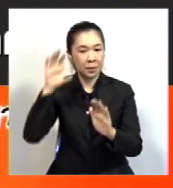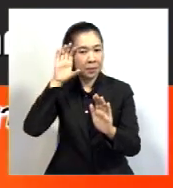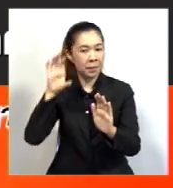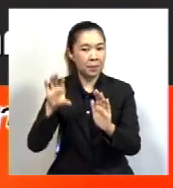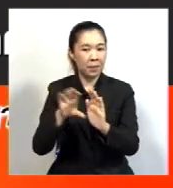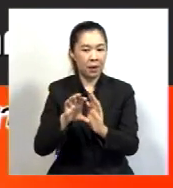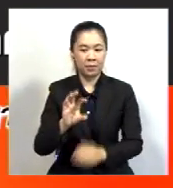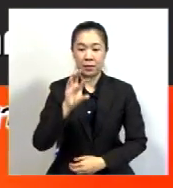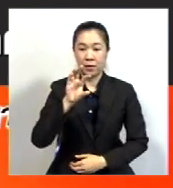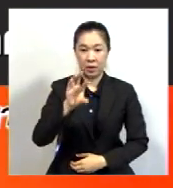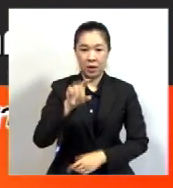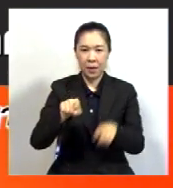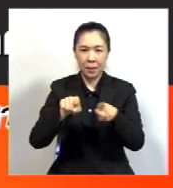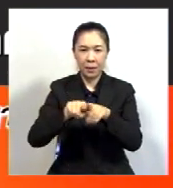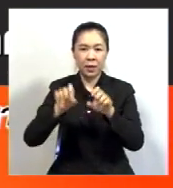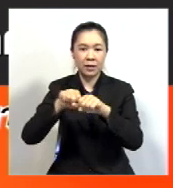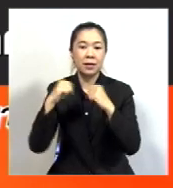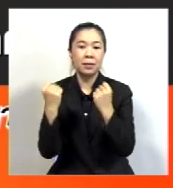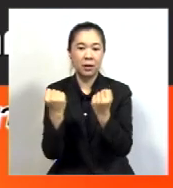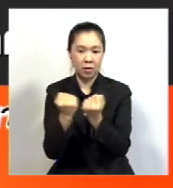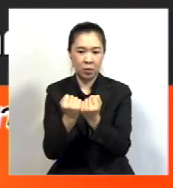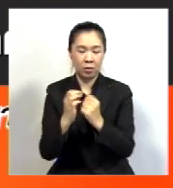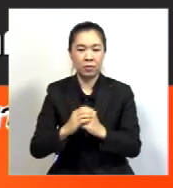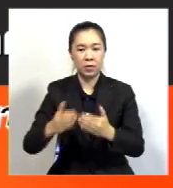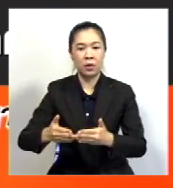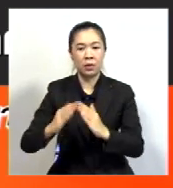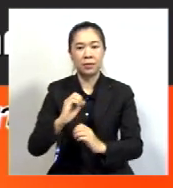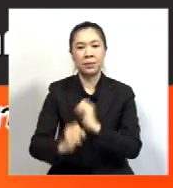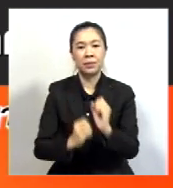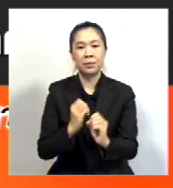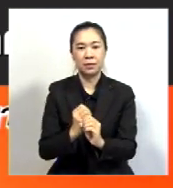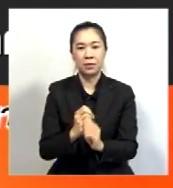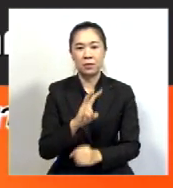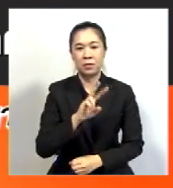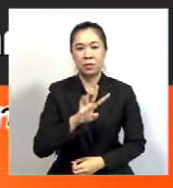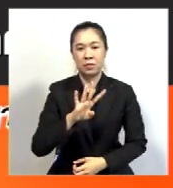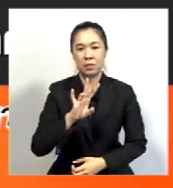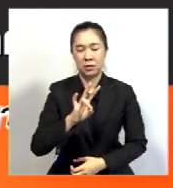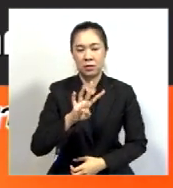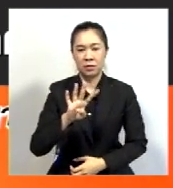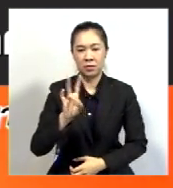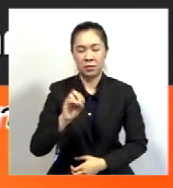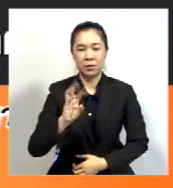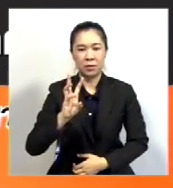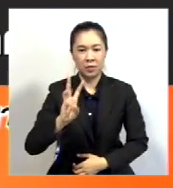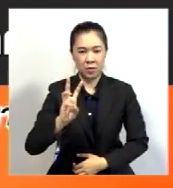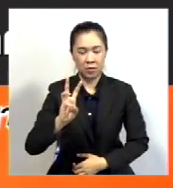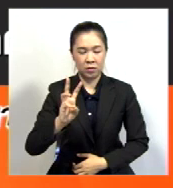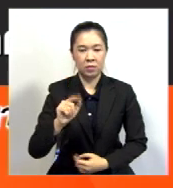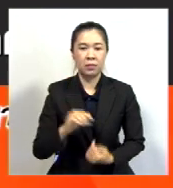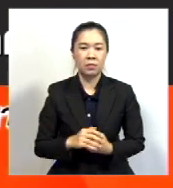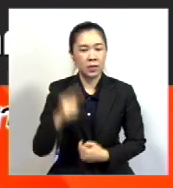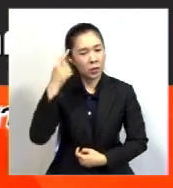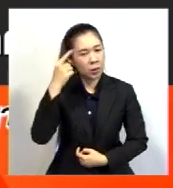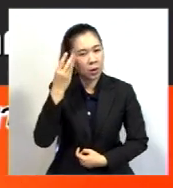รคที่คล้ายกับสมาคมอิลลูมินาติซึ่งก่อตั้งเมื่อปีพุทธศักราช776ที่เยอรมนีมีแนวความ